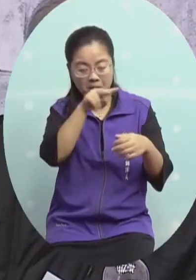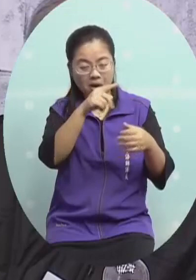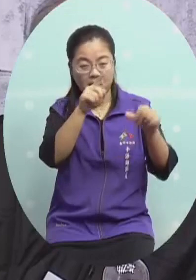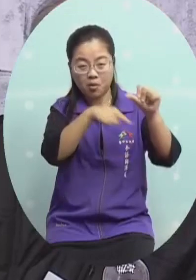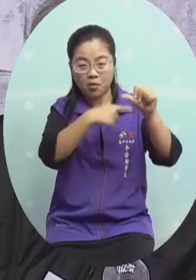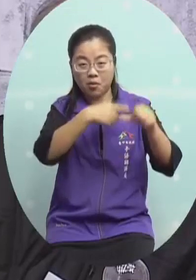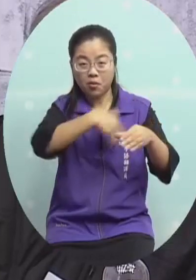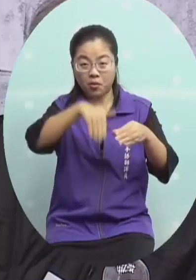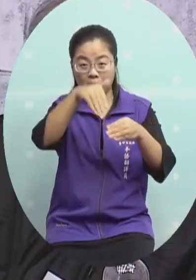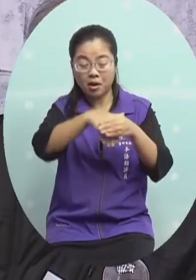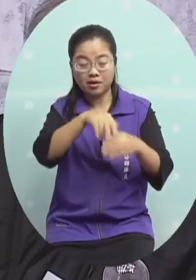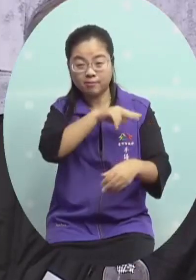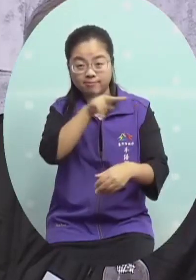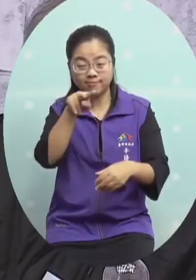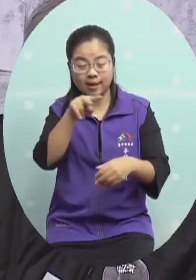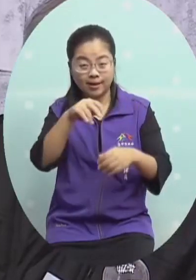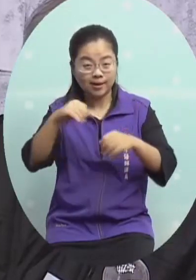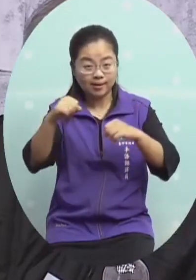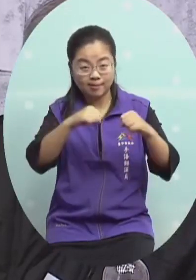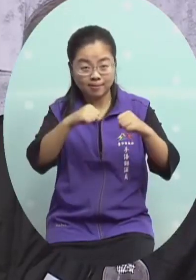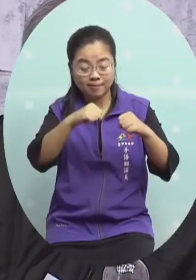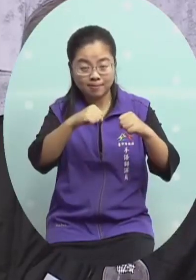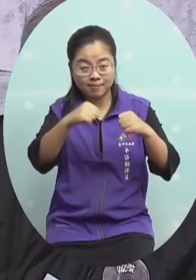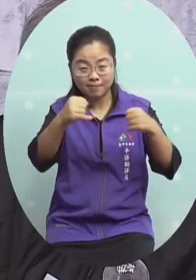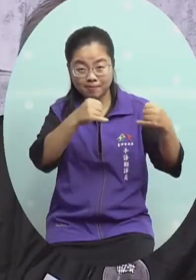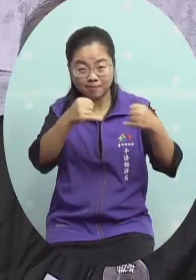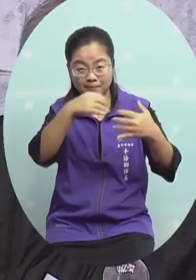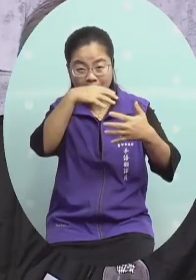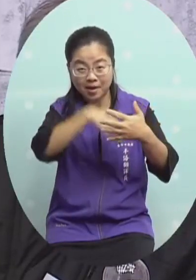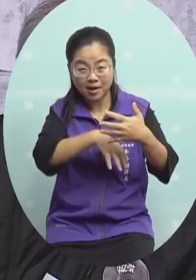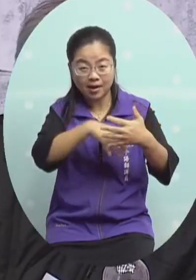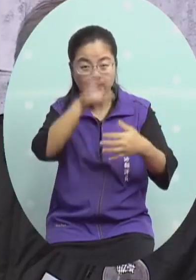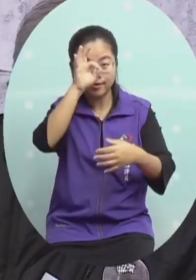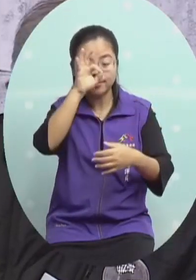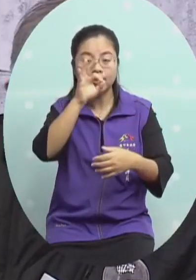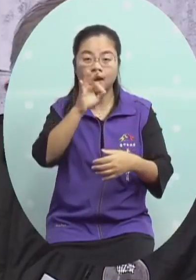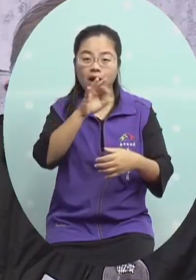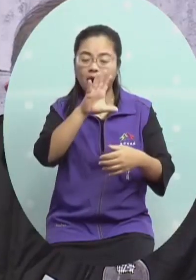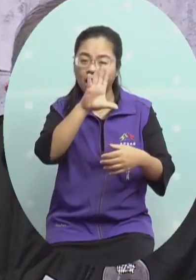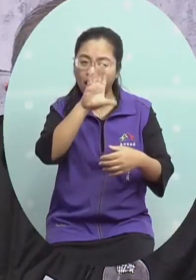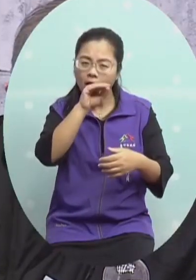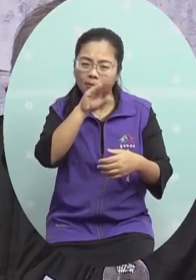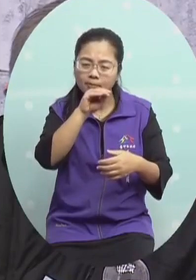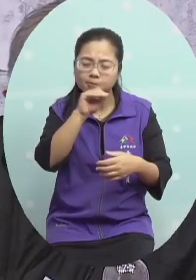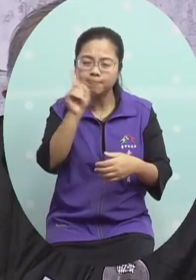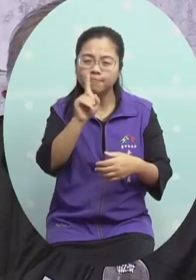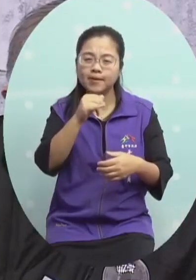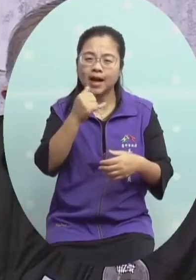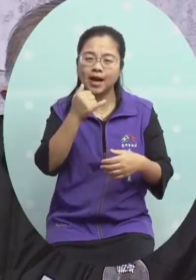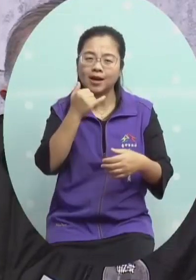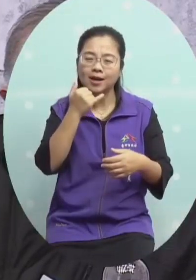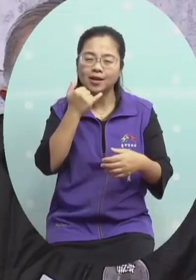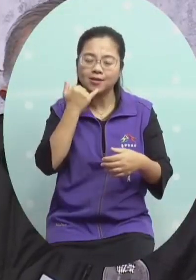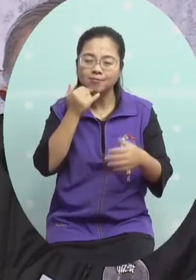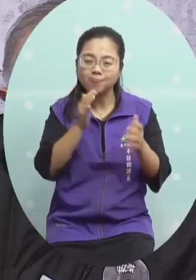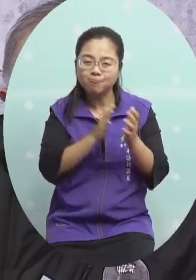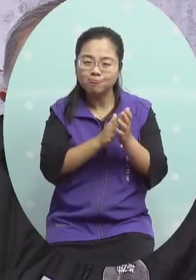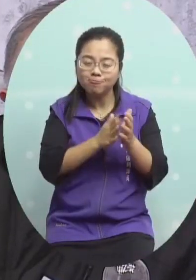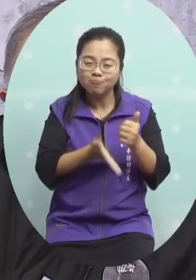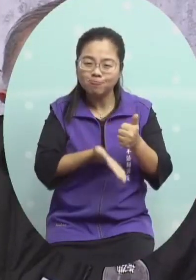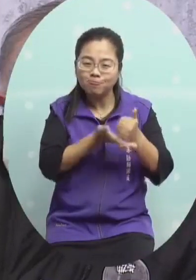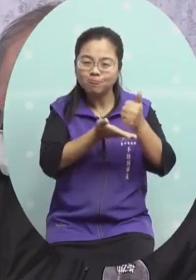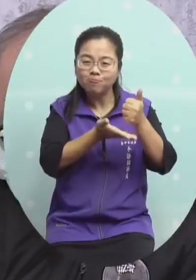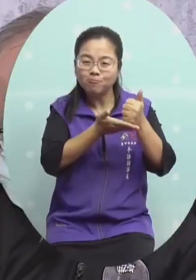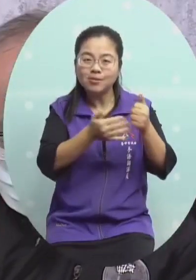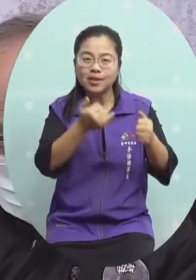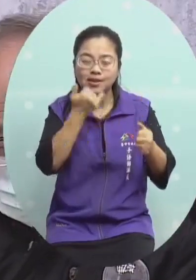们您可以从您竞争对手上看到是不是有一些值得您赞许的特质及以及可